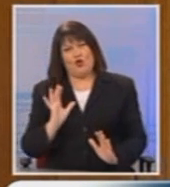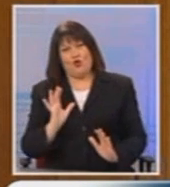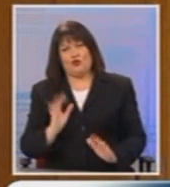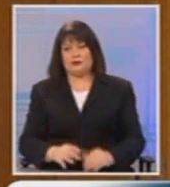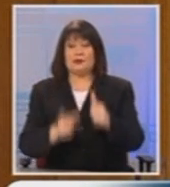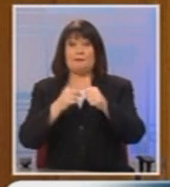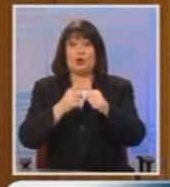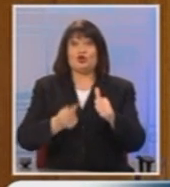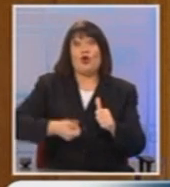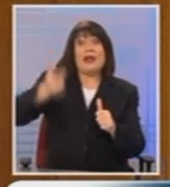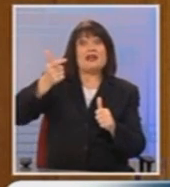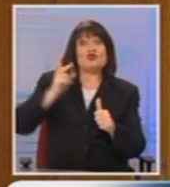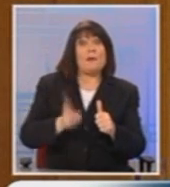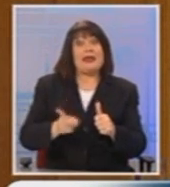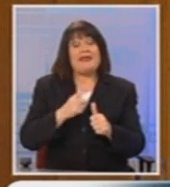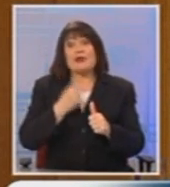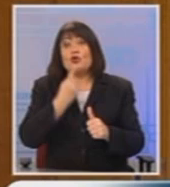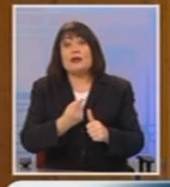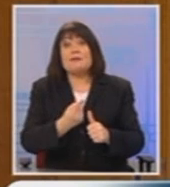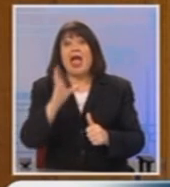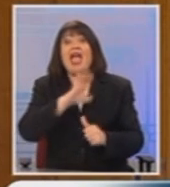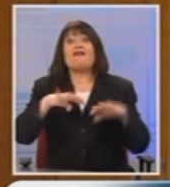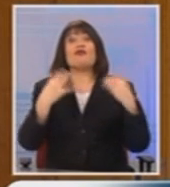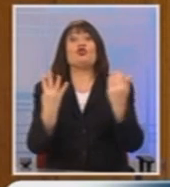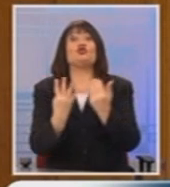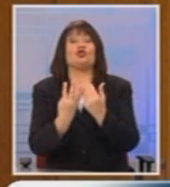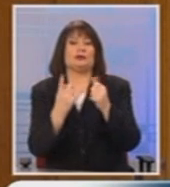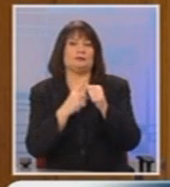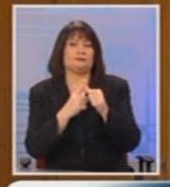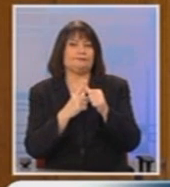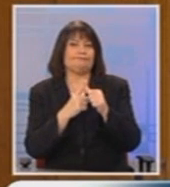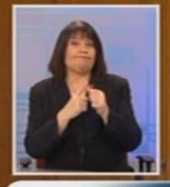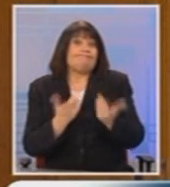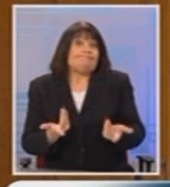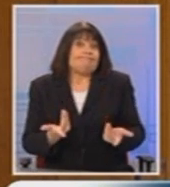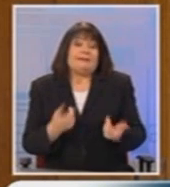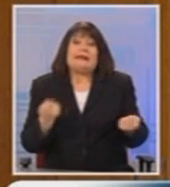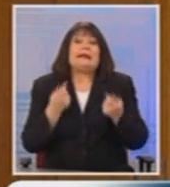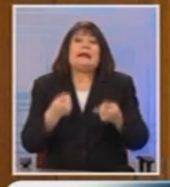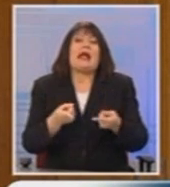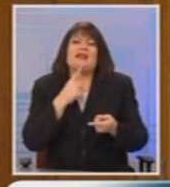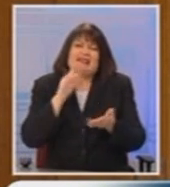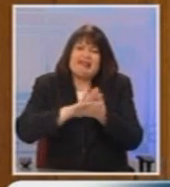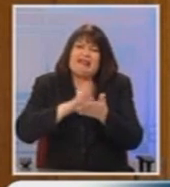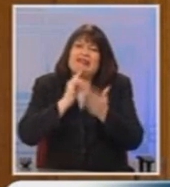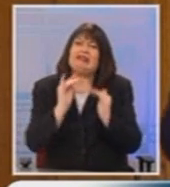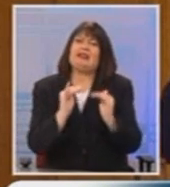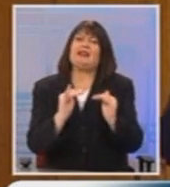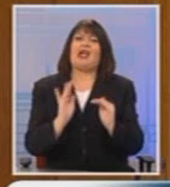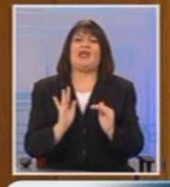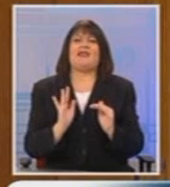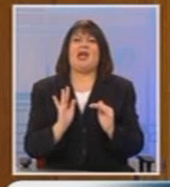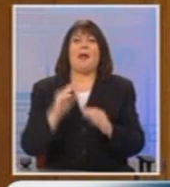Πρώτη πηγή ρίσκου που ανέφερα και στην Επιτροπή είναι η ίδια η Ευρωζώνη. Το γλίστριμά της στη στασιμότητα,